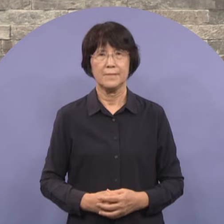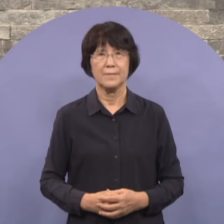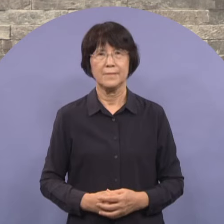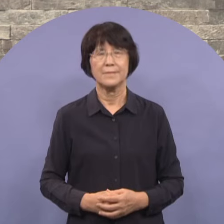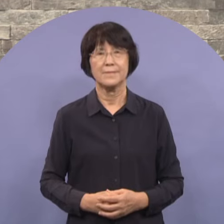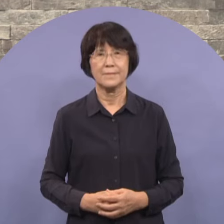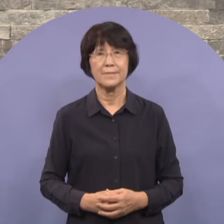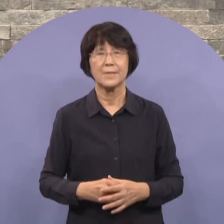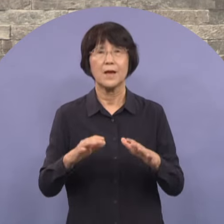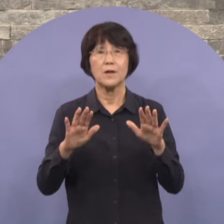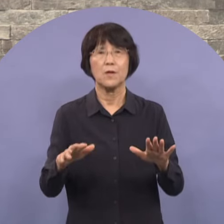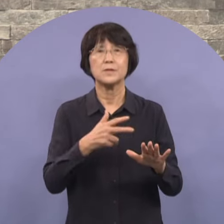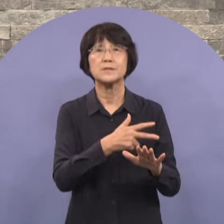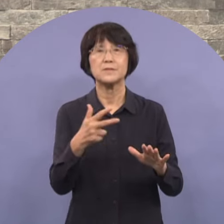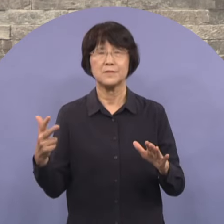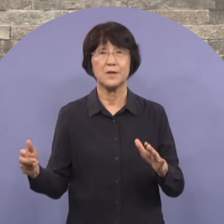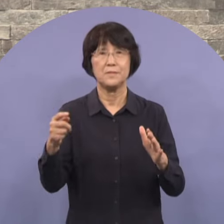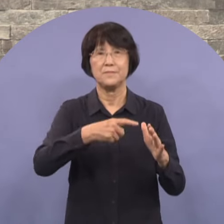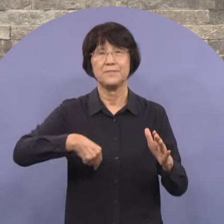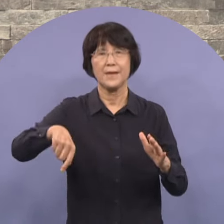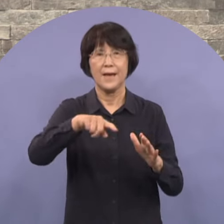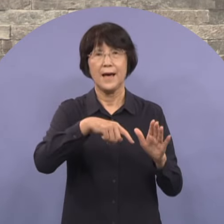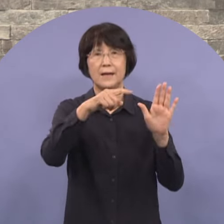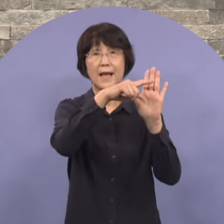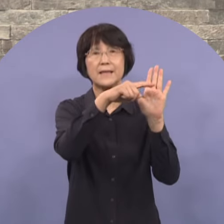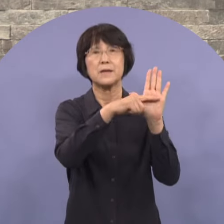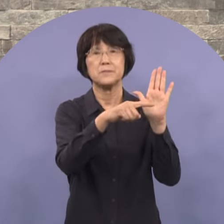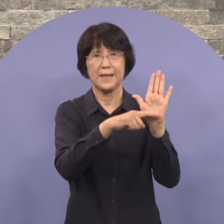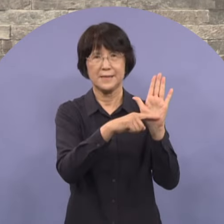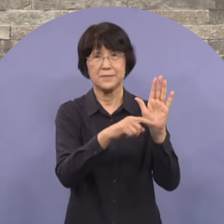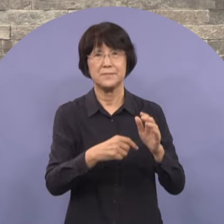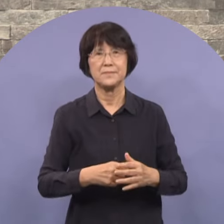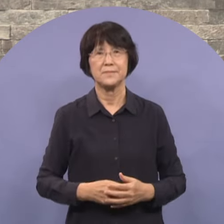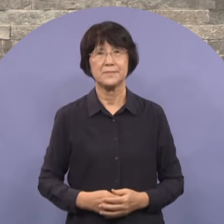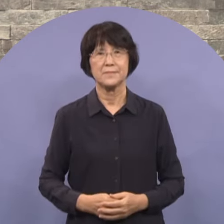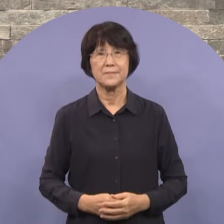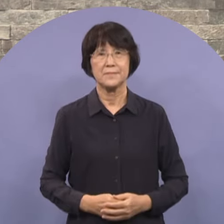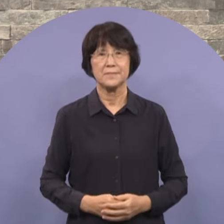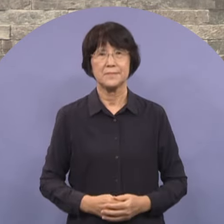それでは今週の伊吹山テレビのラインナップです。